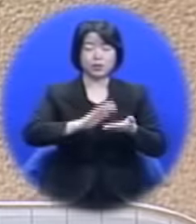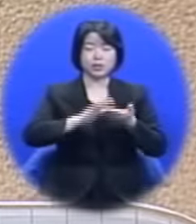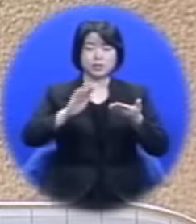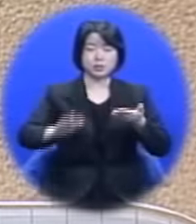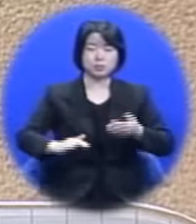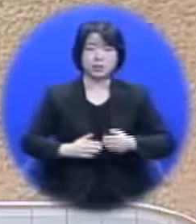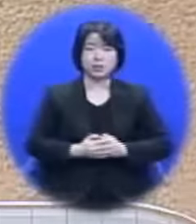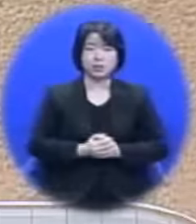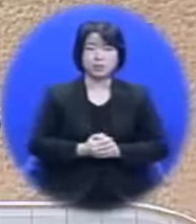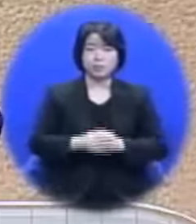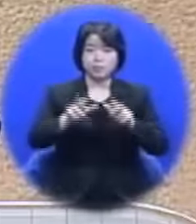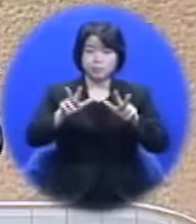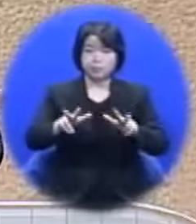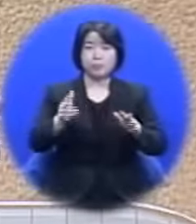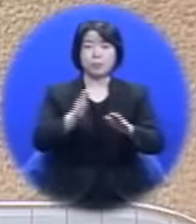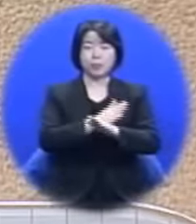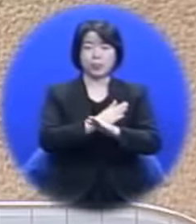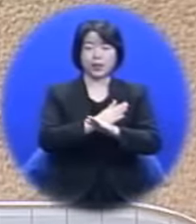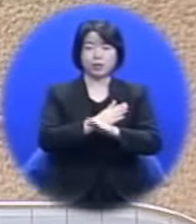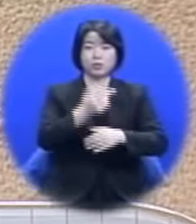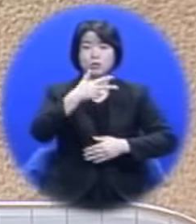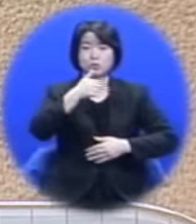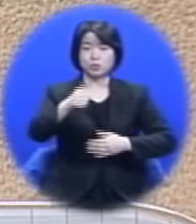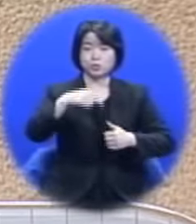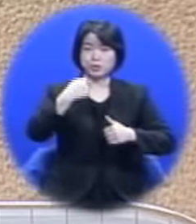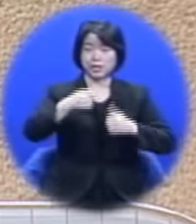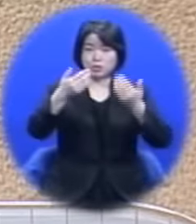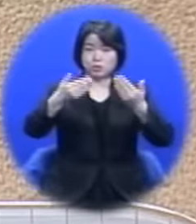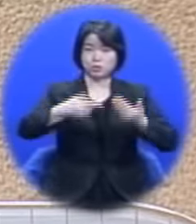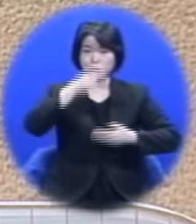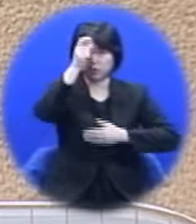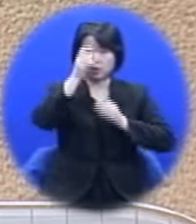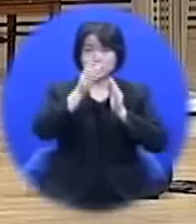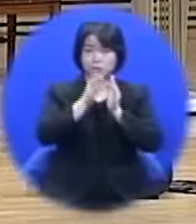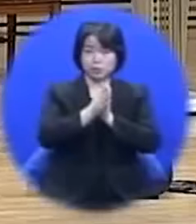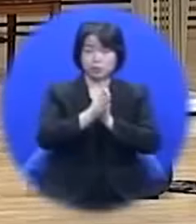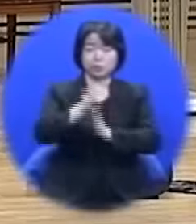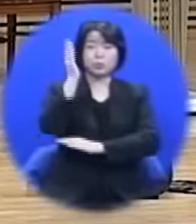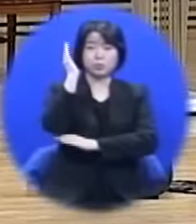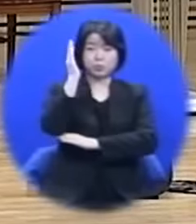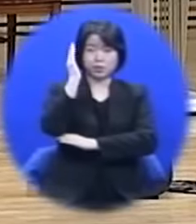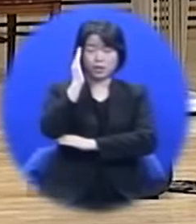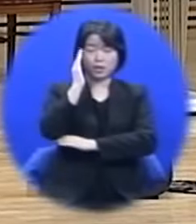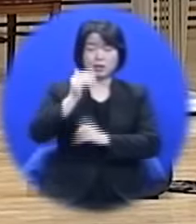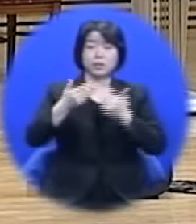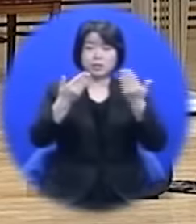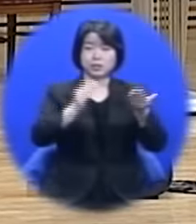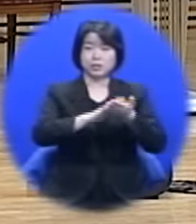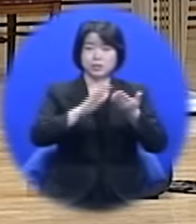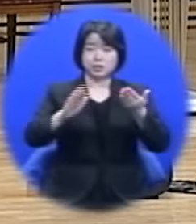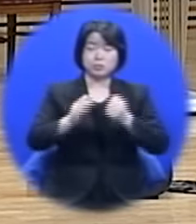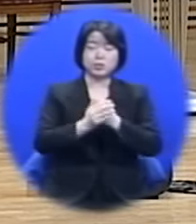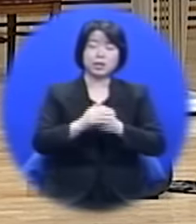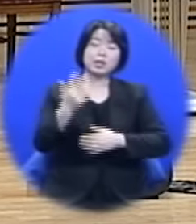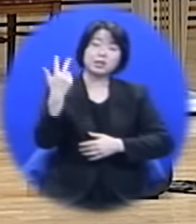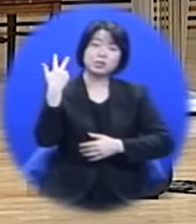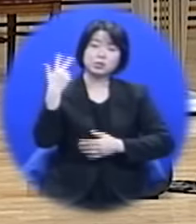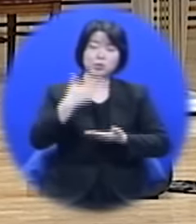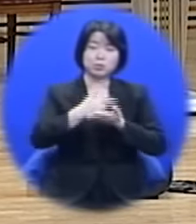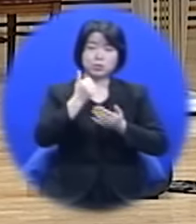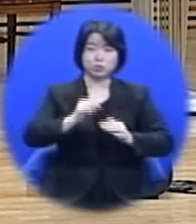아 지금부터 주기도문 강의 설교를 하려고 합니다 아 지난 주일에도 말씀드린